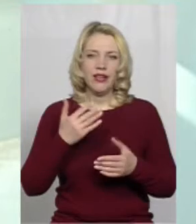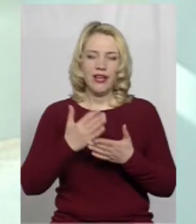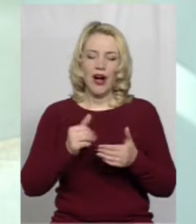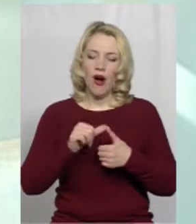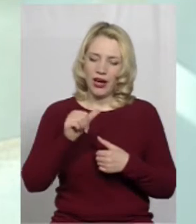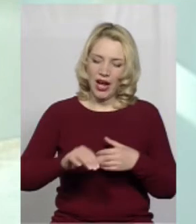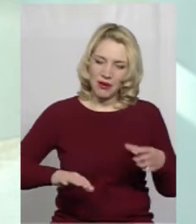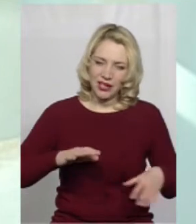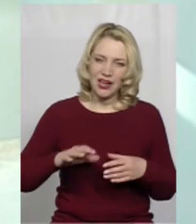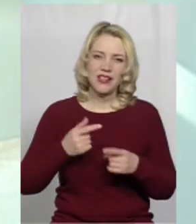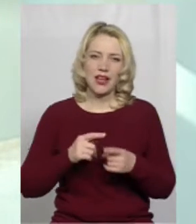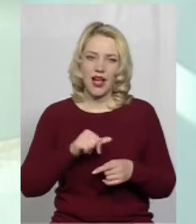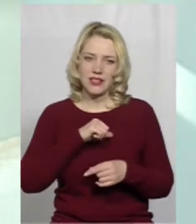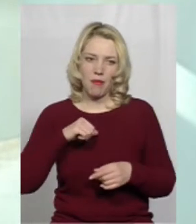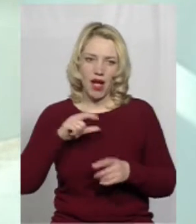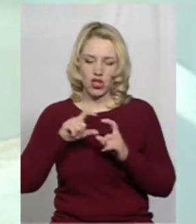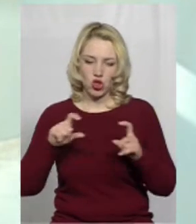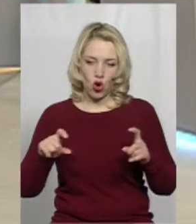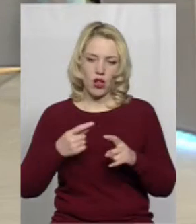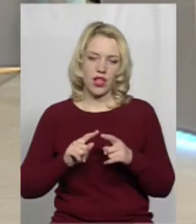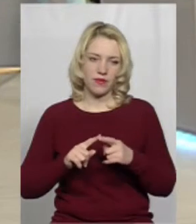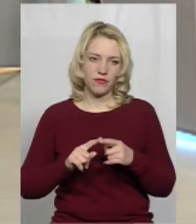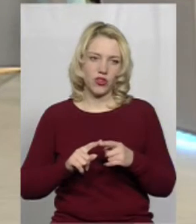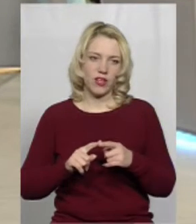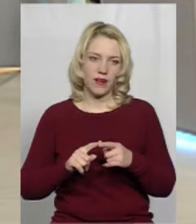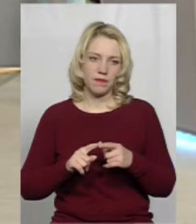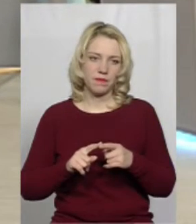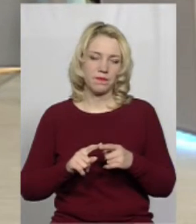окремі тренінги є, а саме така школа, школа тут 40.